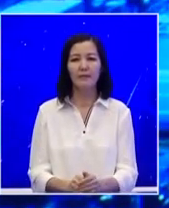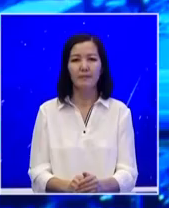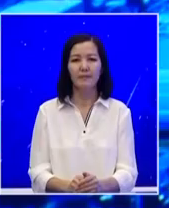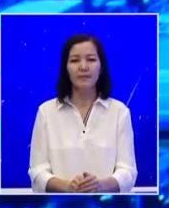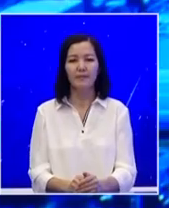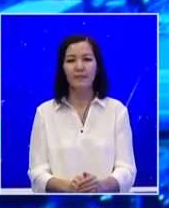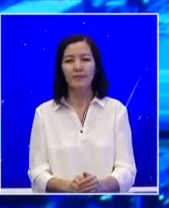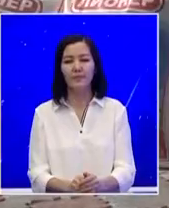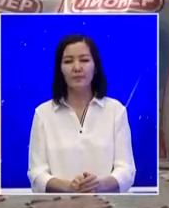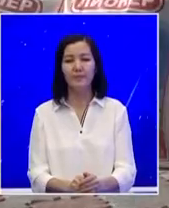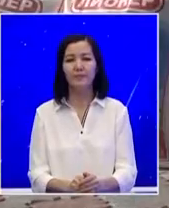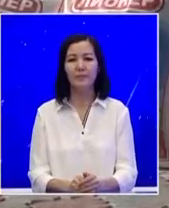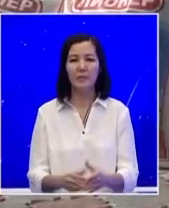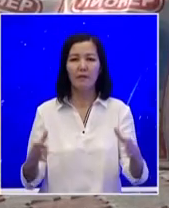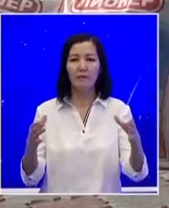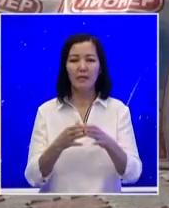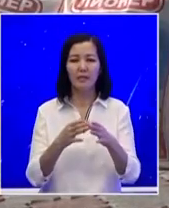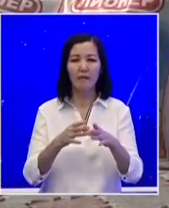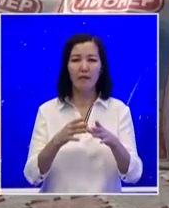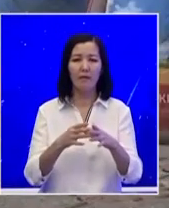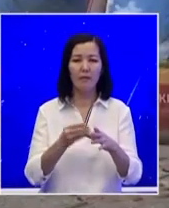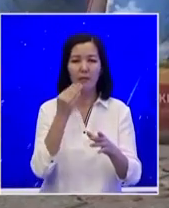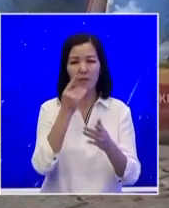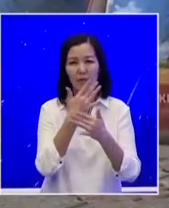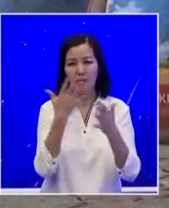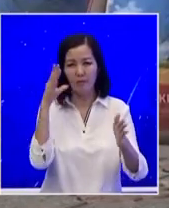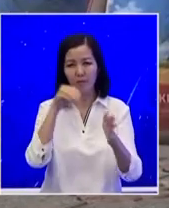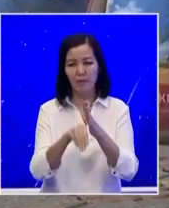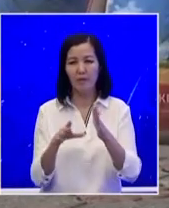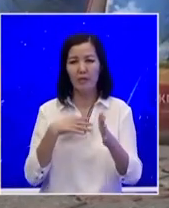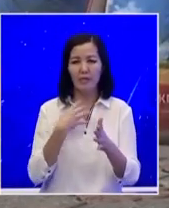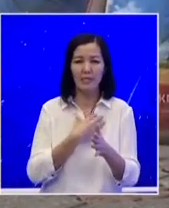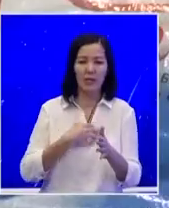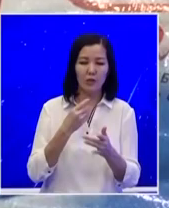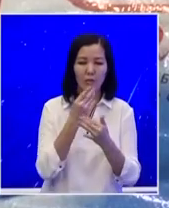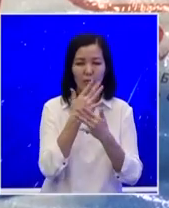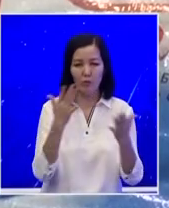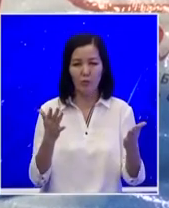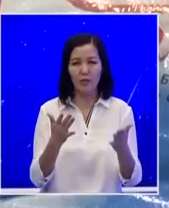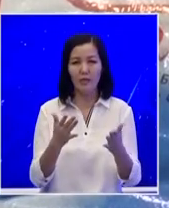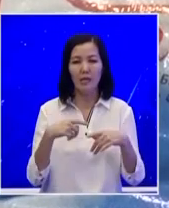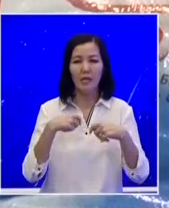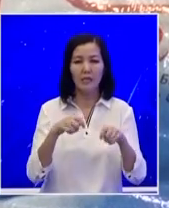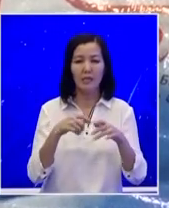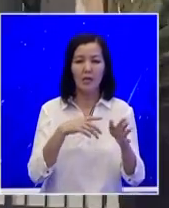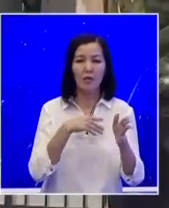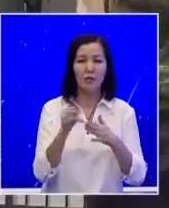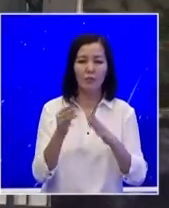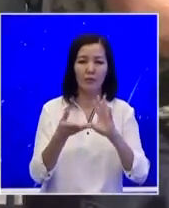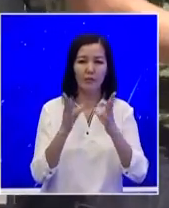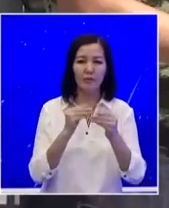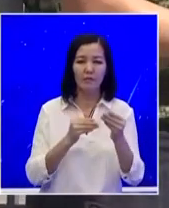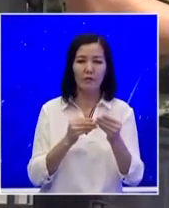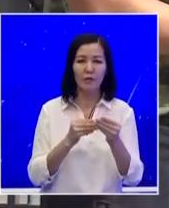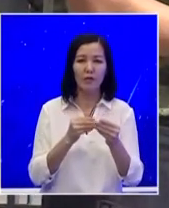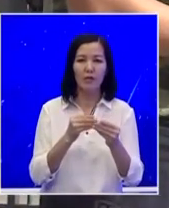корреспондент. В составе продовольственной корзины исключительно социально значимые продукты питания. На закуп всего необходимого собирали